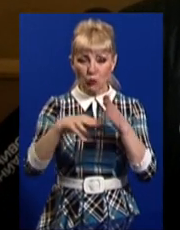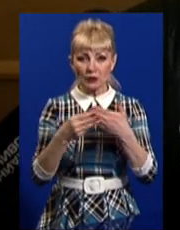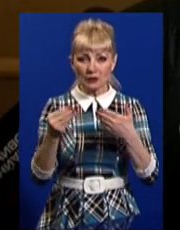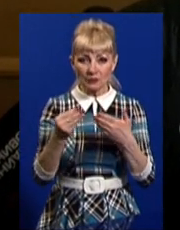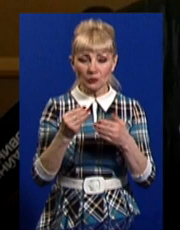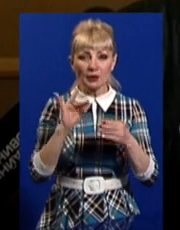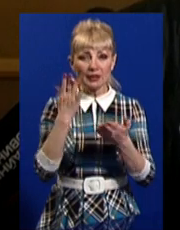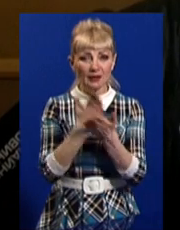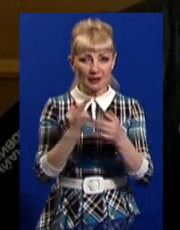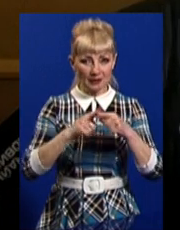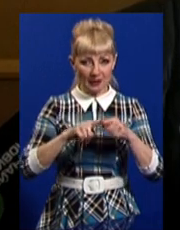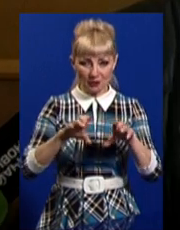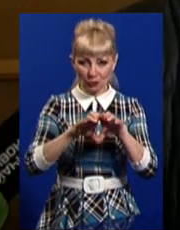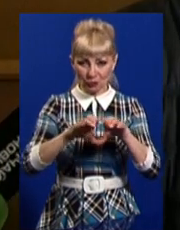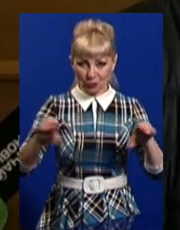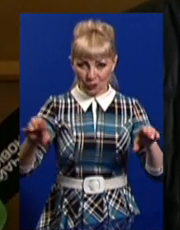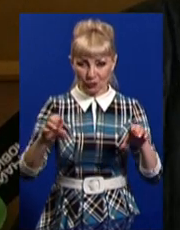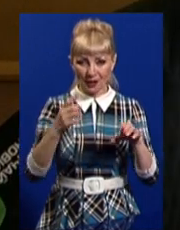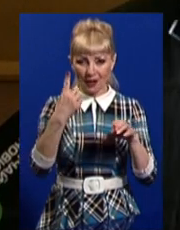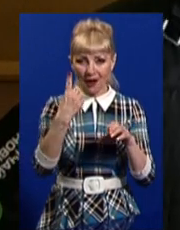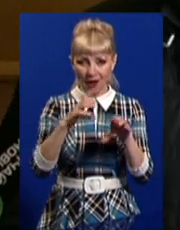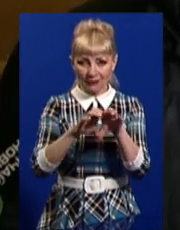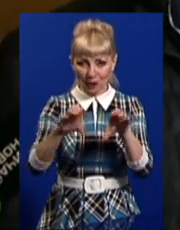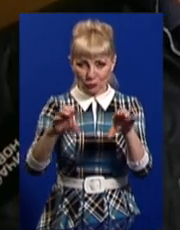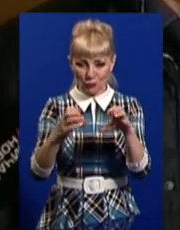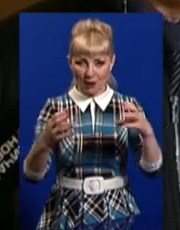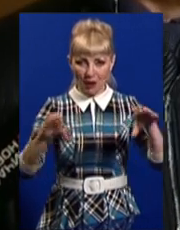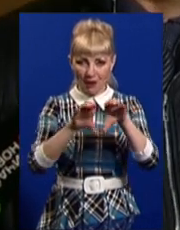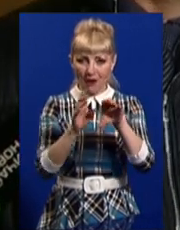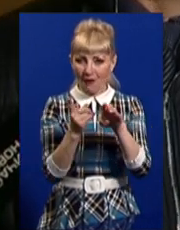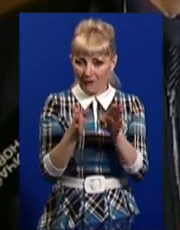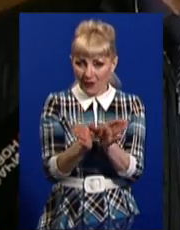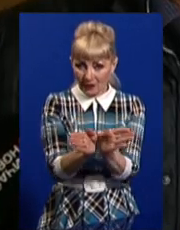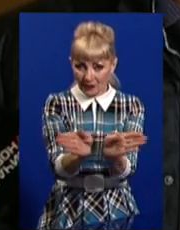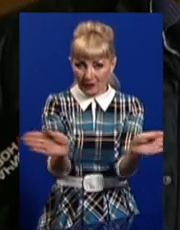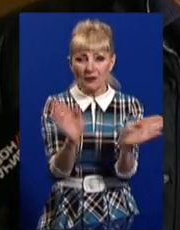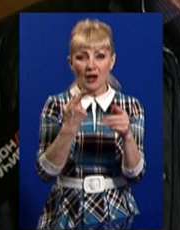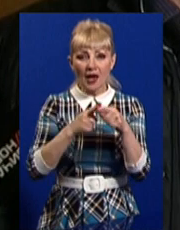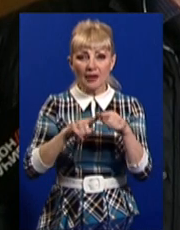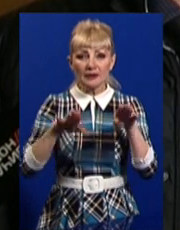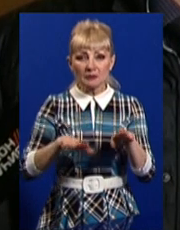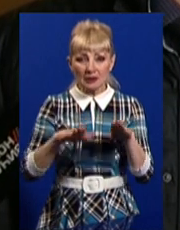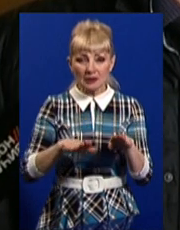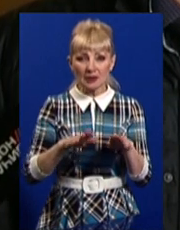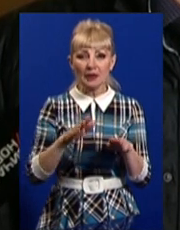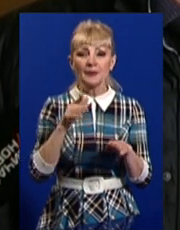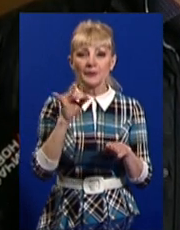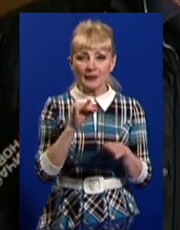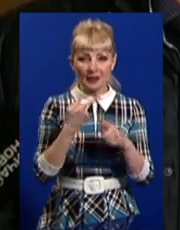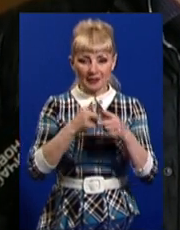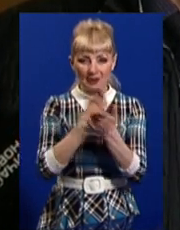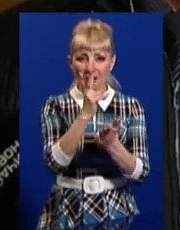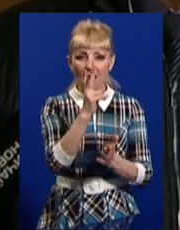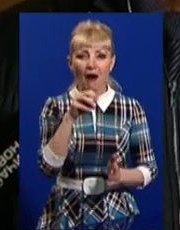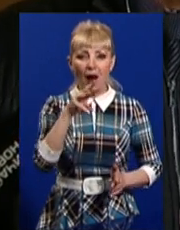де ці труби розгалужуються, тобто одна труба йде в один бік, інша в інший, ось в цих місцях є теплові камери. В цій тепловій